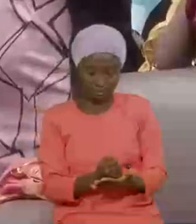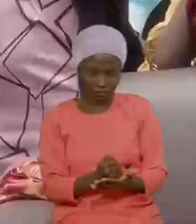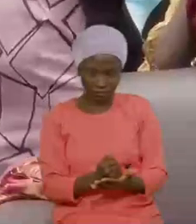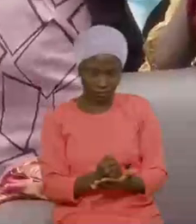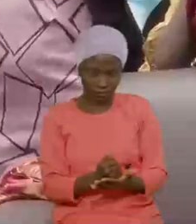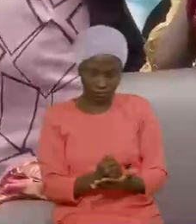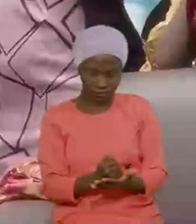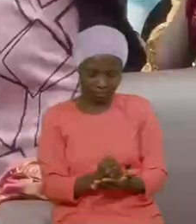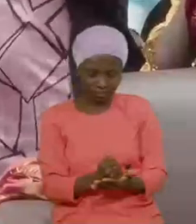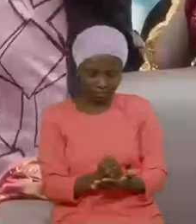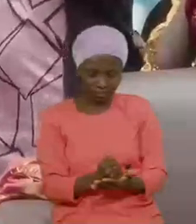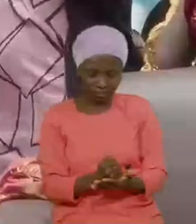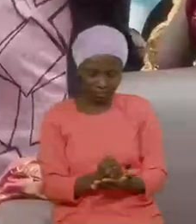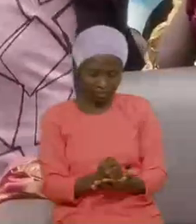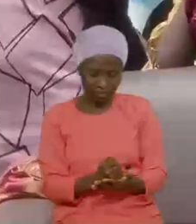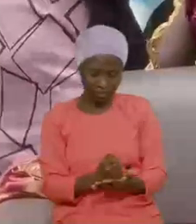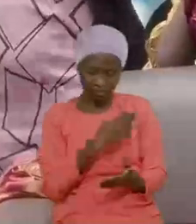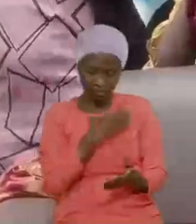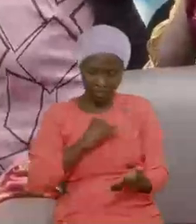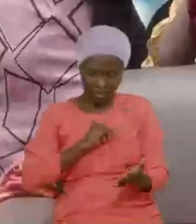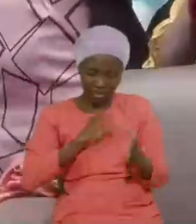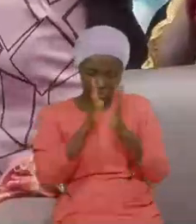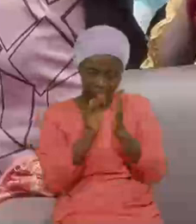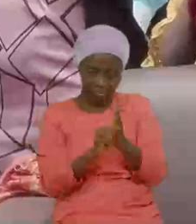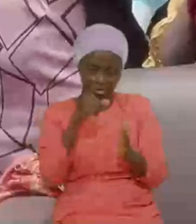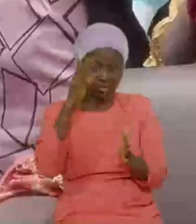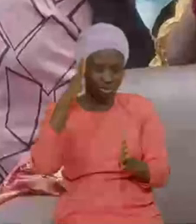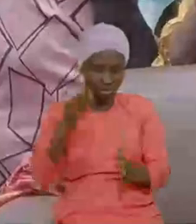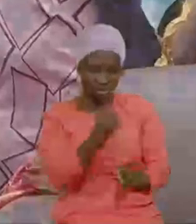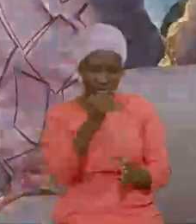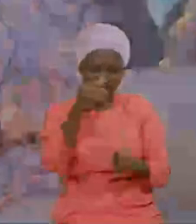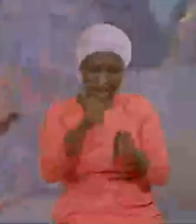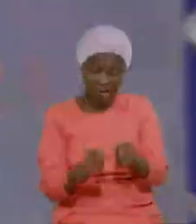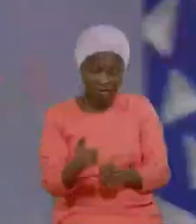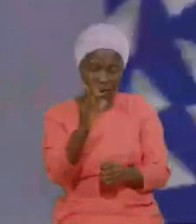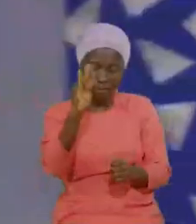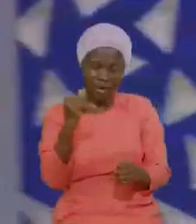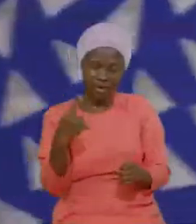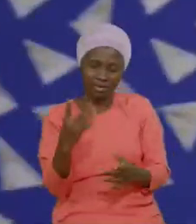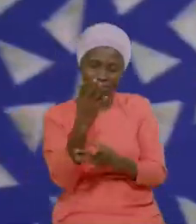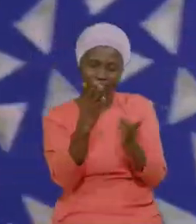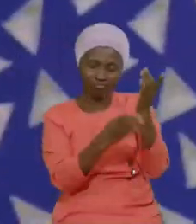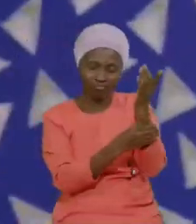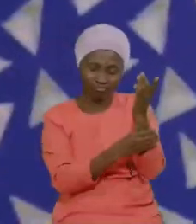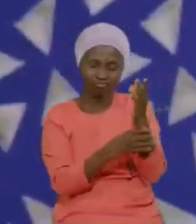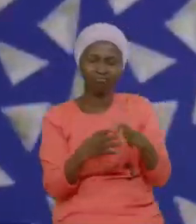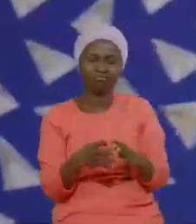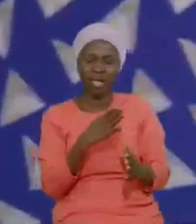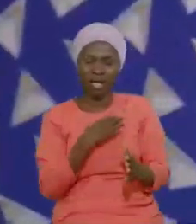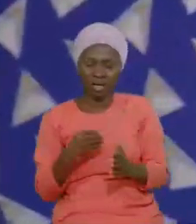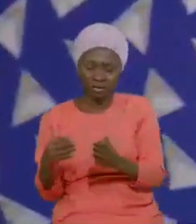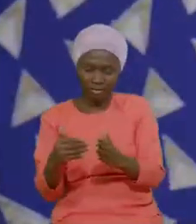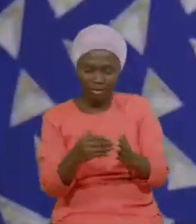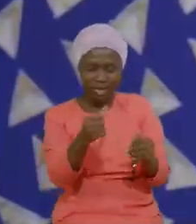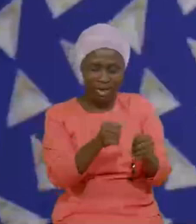Dans chaque cœur maintenant, au nom de Jésus. Et je prie que tu prennes chacun